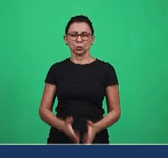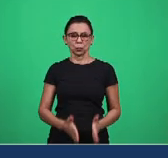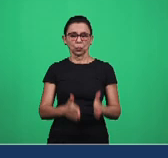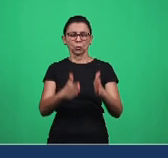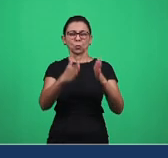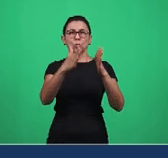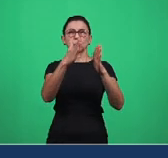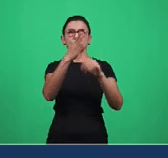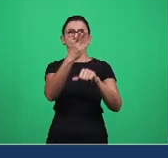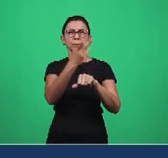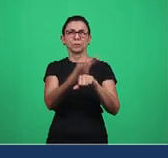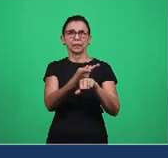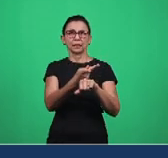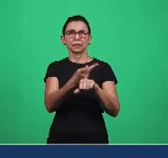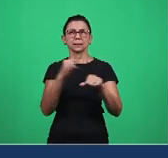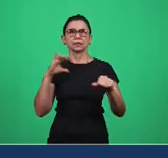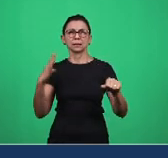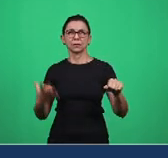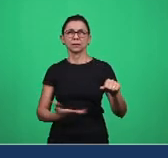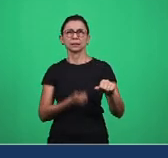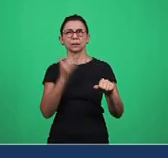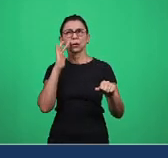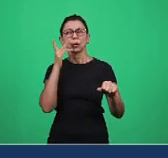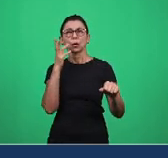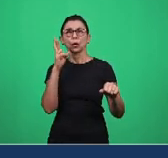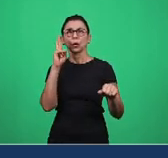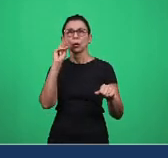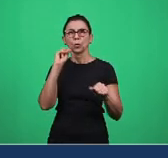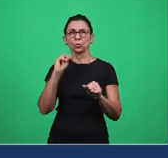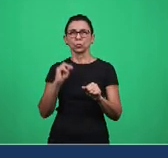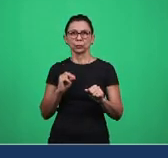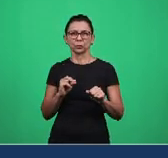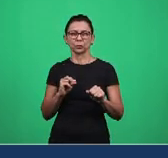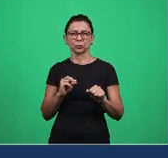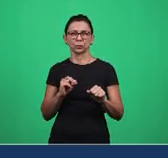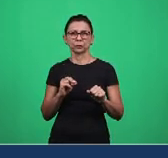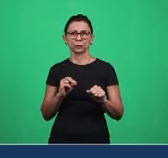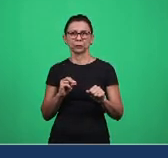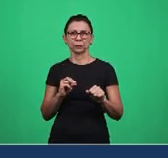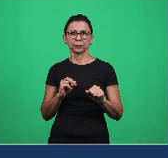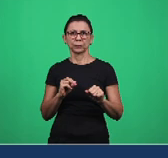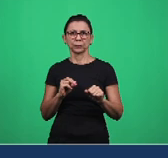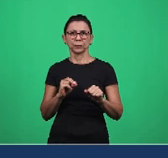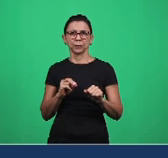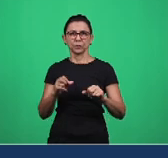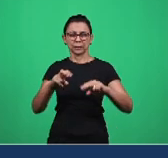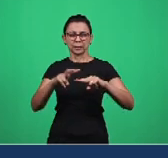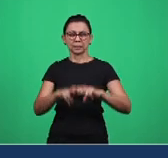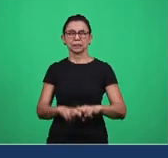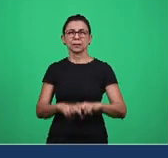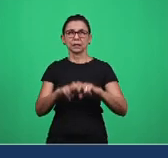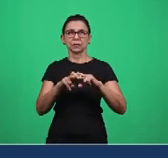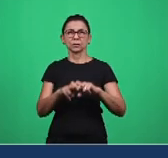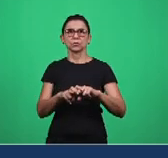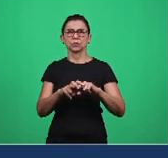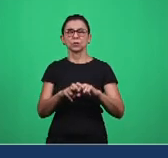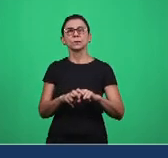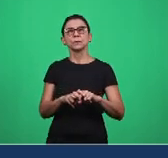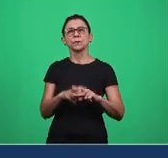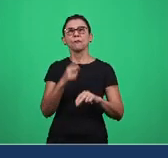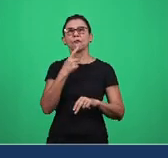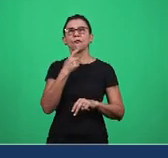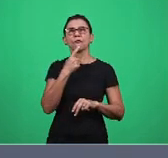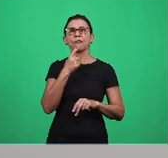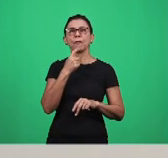une estrade d'or. Or, c'est le pouvoir. Et donc, une chaise en pourpre. Pourpre, c'est la royauté. La rédemption par